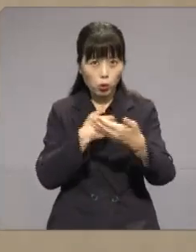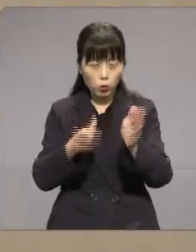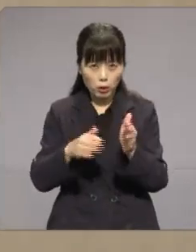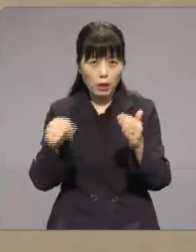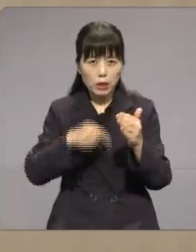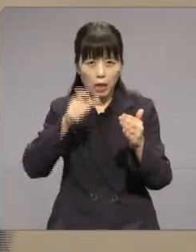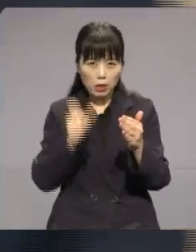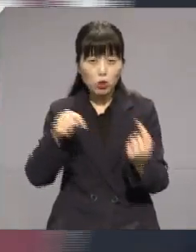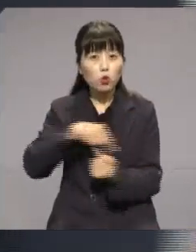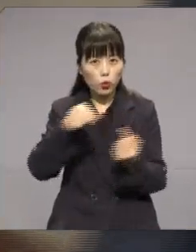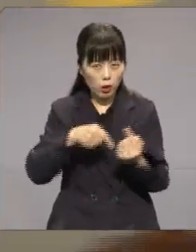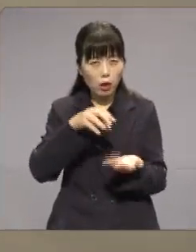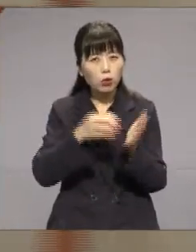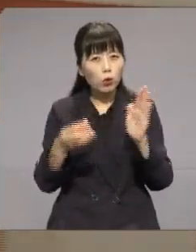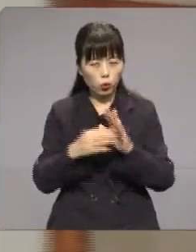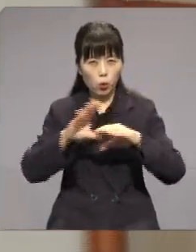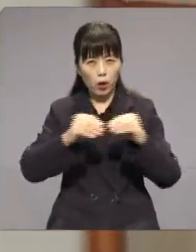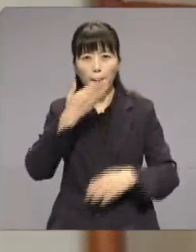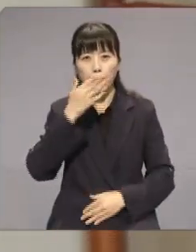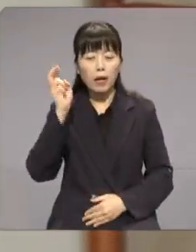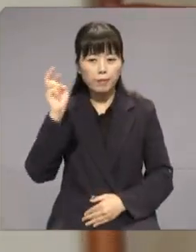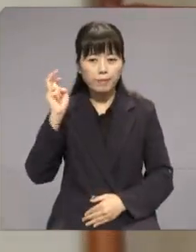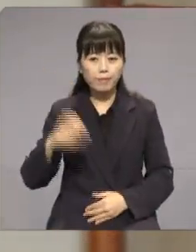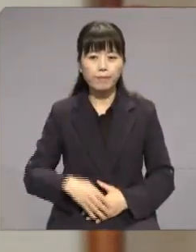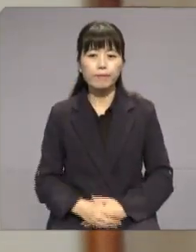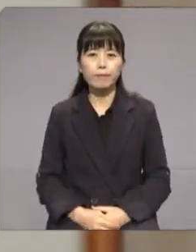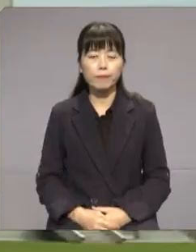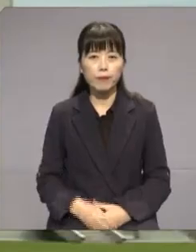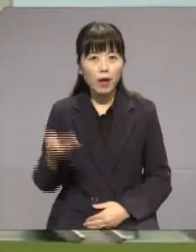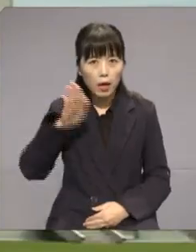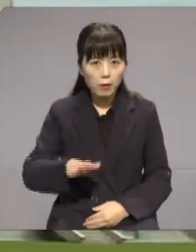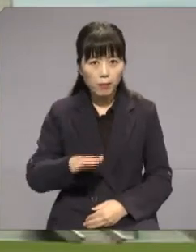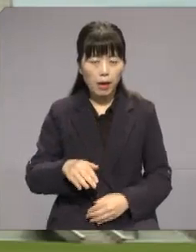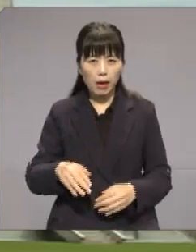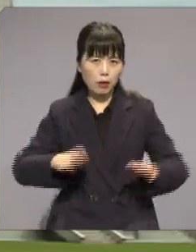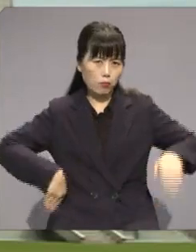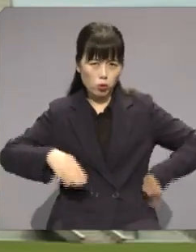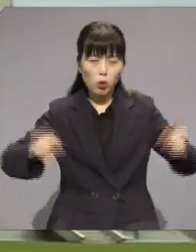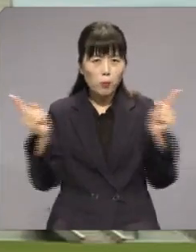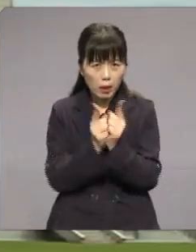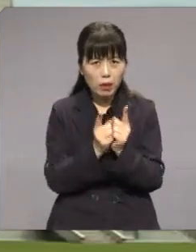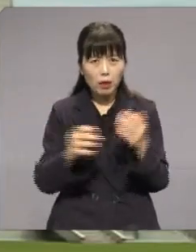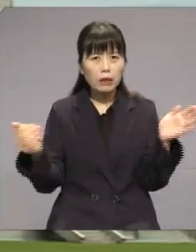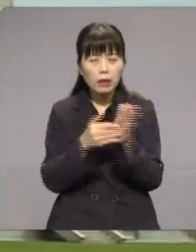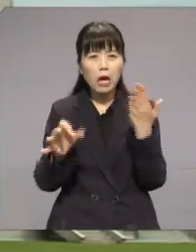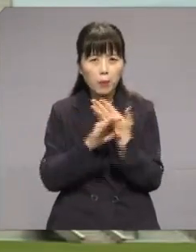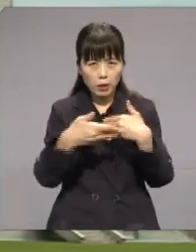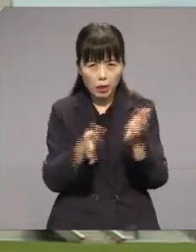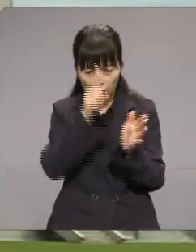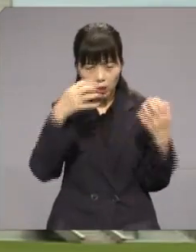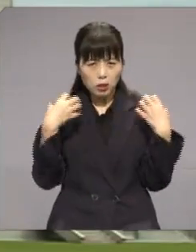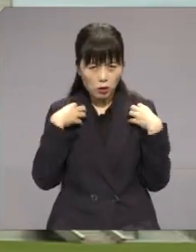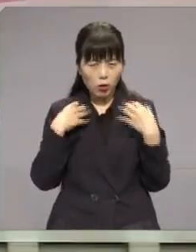제2부속실을 내실 있게 운영하는 선에서 매듭을 지을 가능성도 제기됩니다. 다만 이른바 빈손 회동에 그친다면 당정관계는